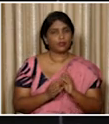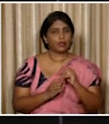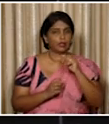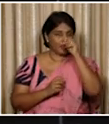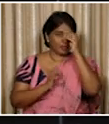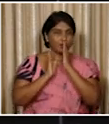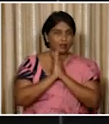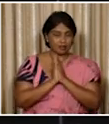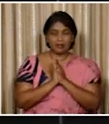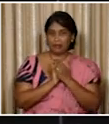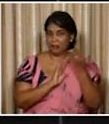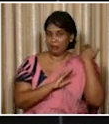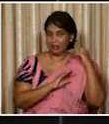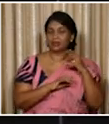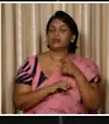ஏற்பாடுகளை மேற்கொண்ட போது